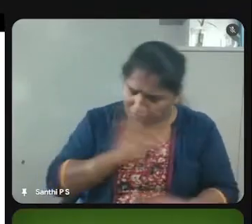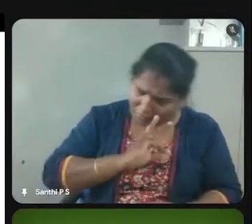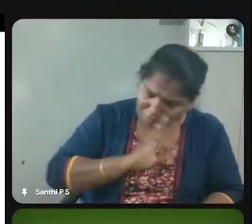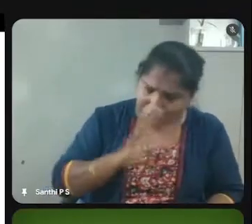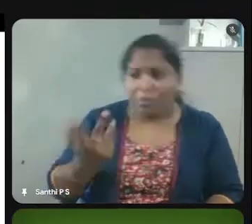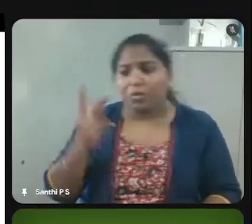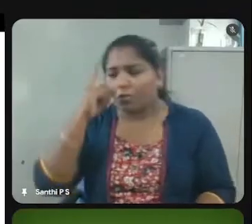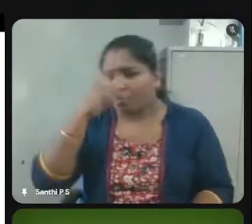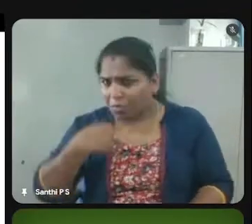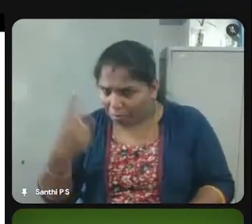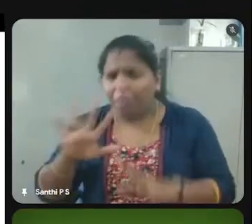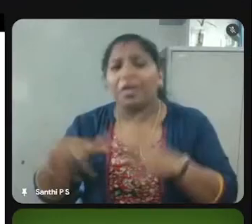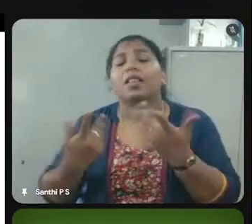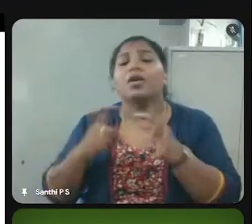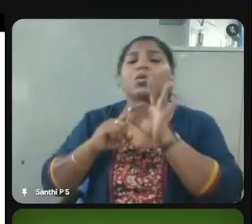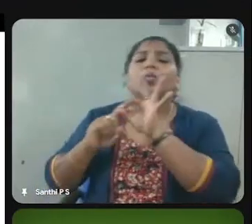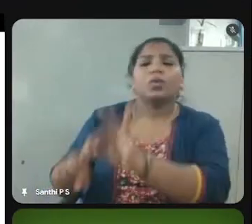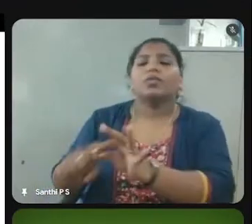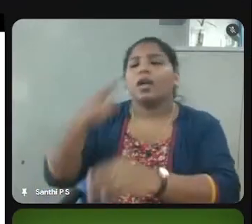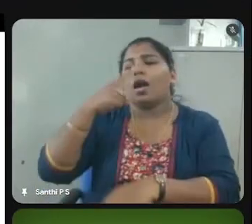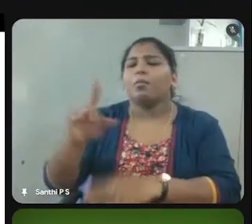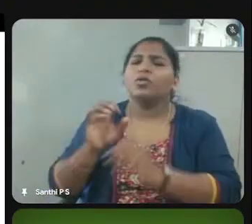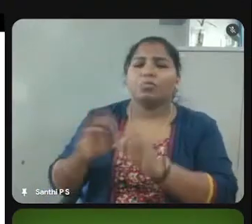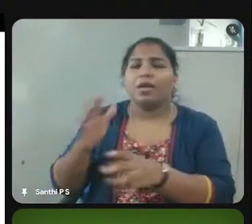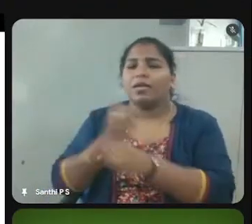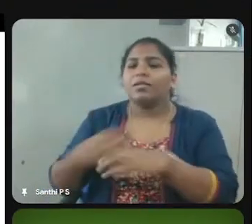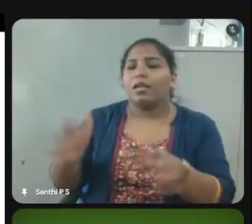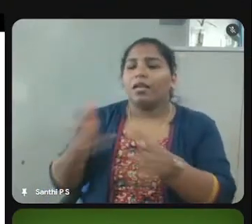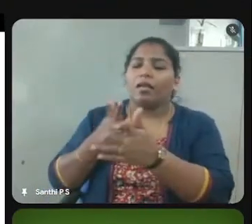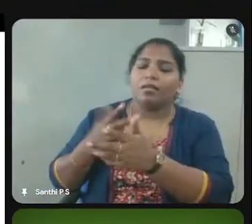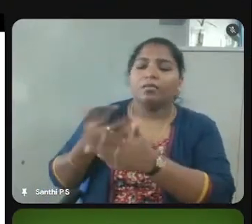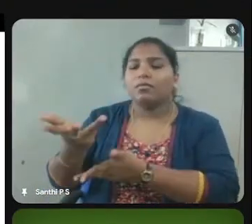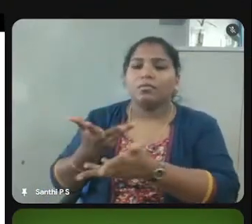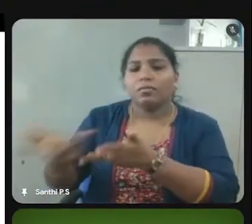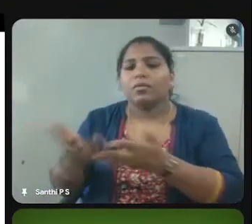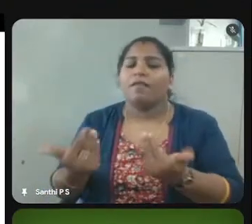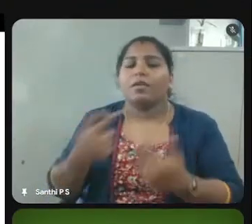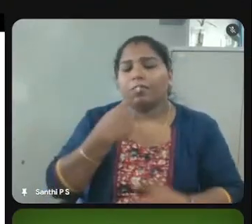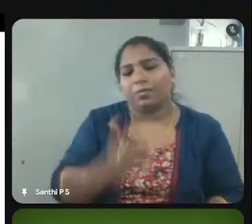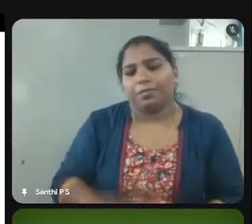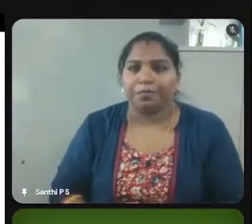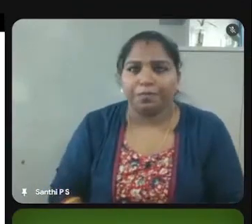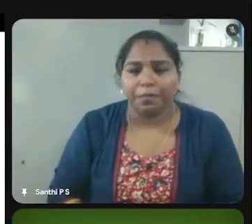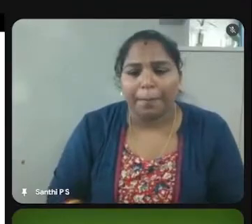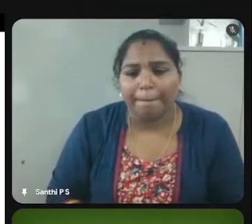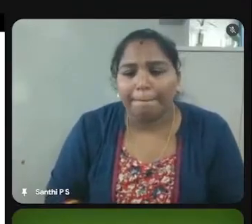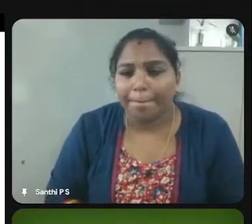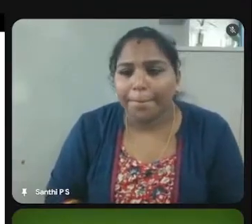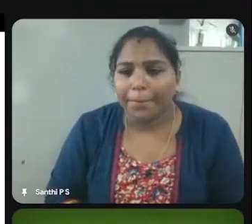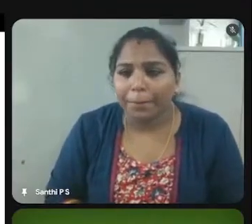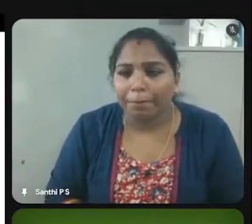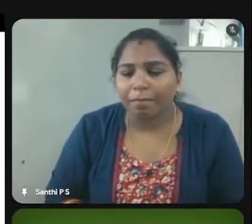മോളുടെ മുഖമാണോ, എന്താ നോക്കിയിട്ടുള്ളതൊക്കെ അമ്മ ഇൻഫോർമേഷൻ സംസാരിച്ച് നോക്കാം കേട്ടോ. പിന്നെ മാഡം,